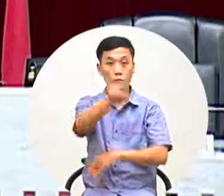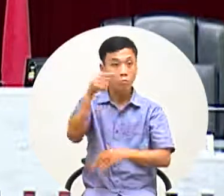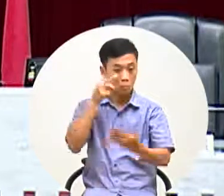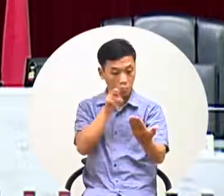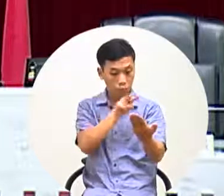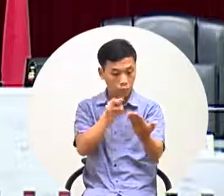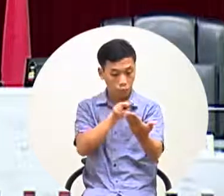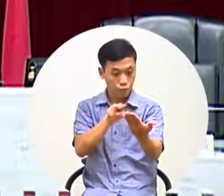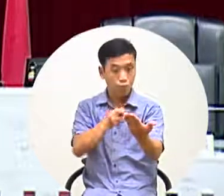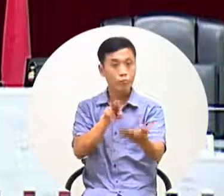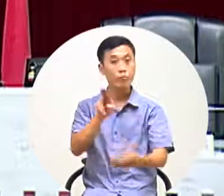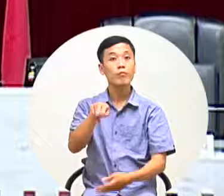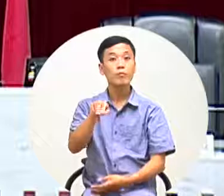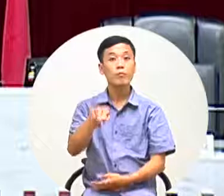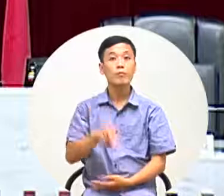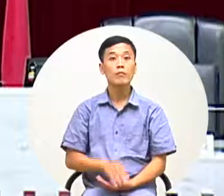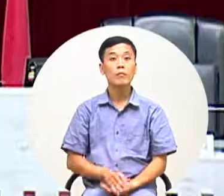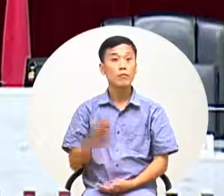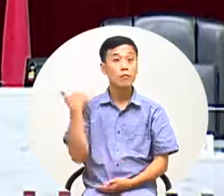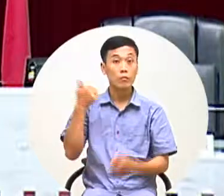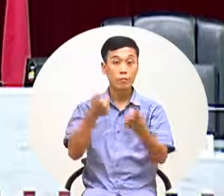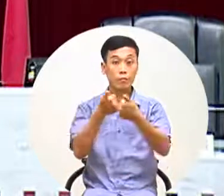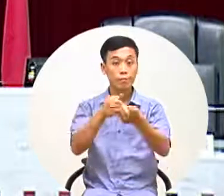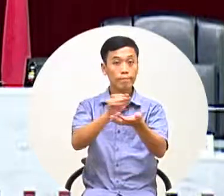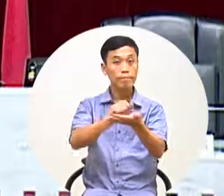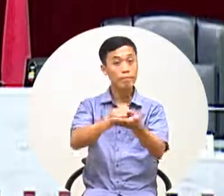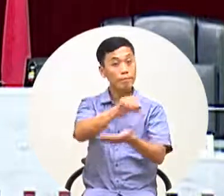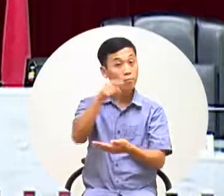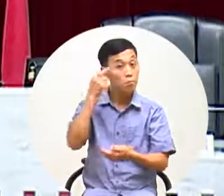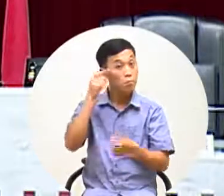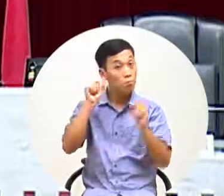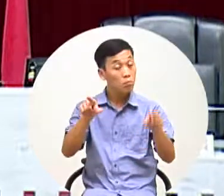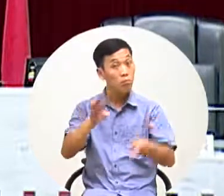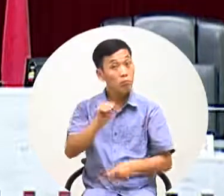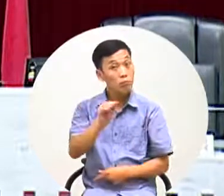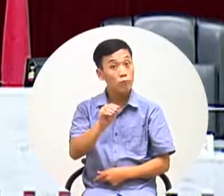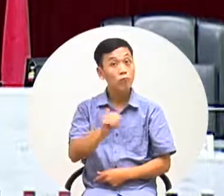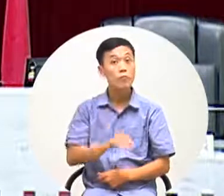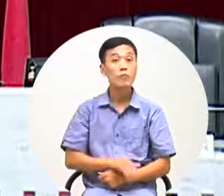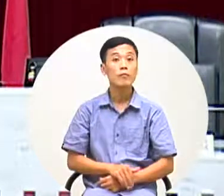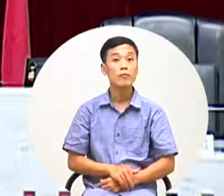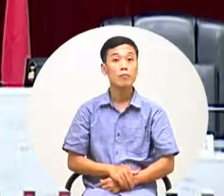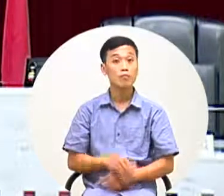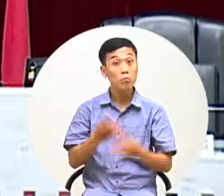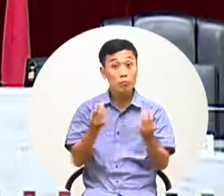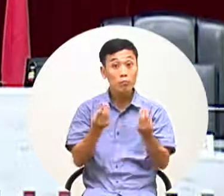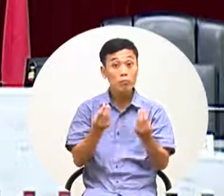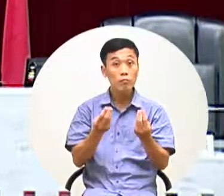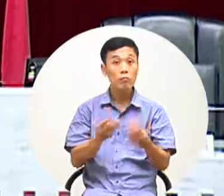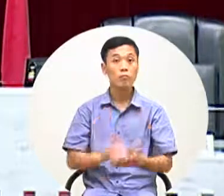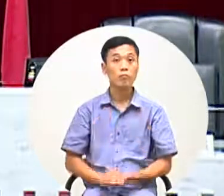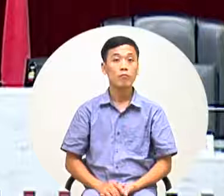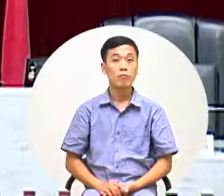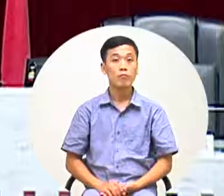对上次会议记录有没有意见？没有哈，那会议记录确认。